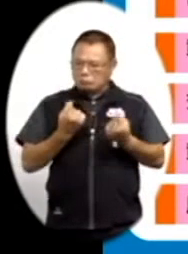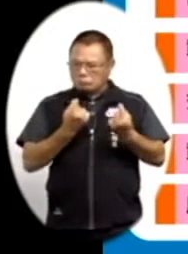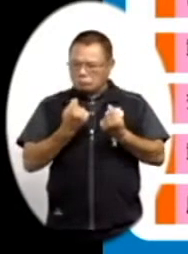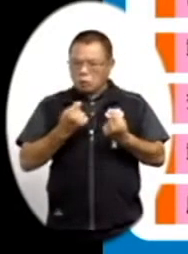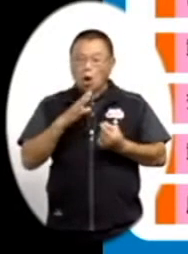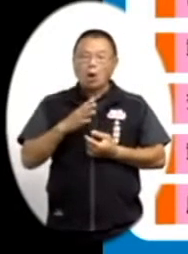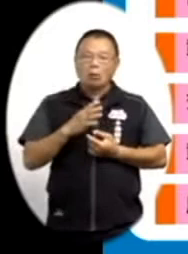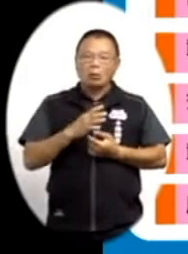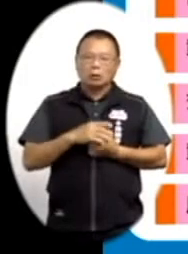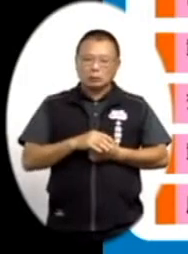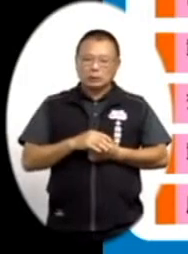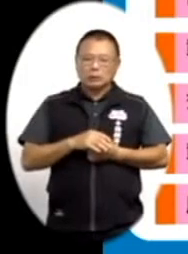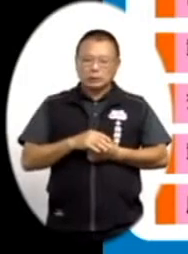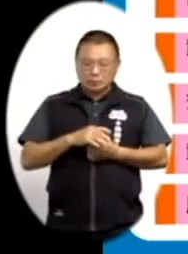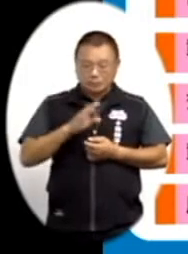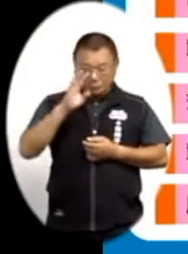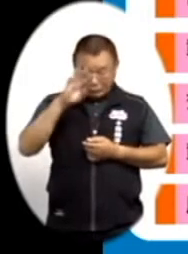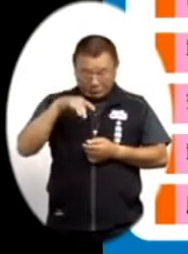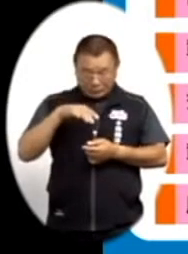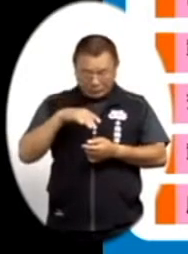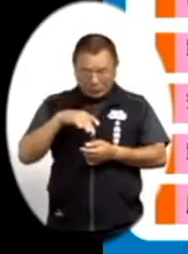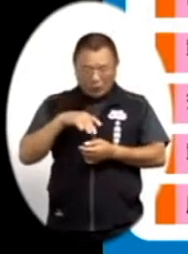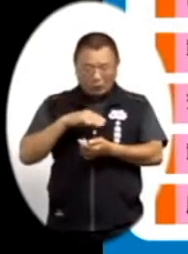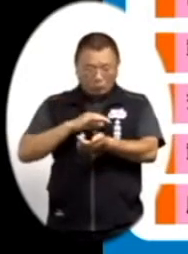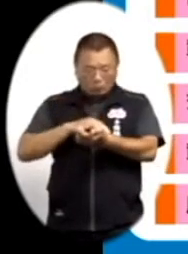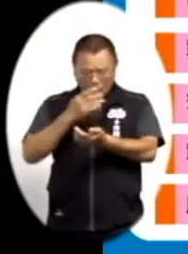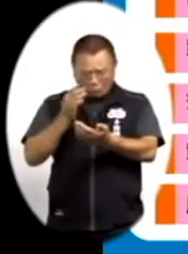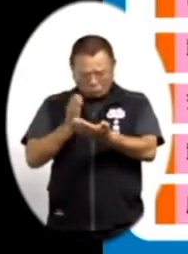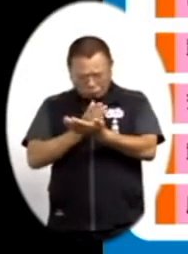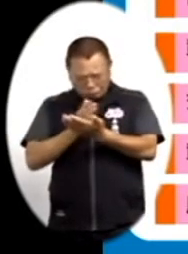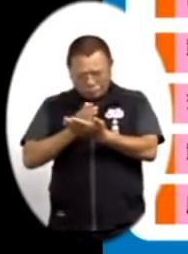状，经医师这个评估以后，